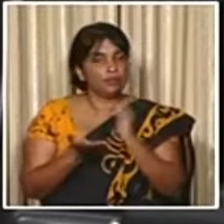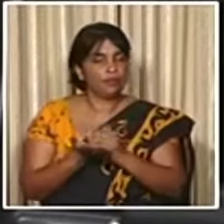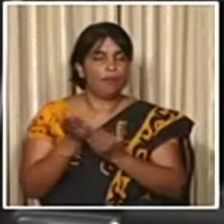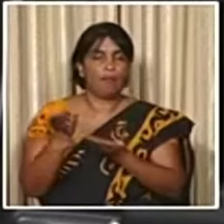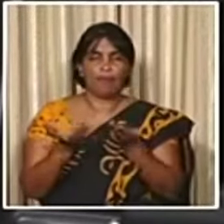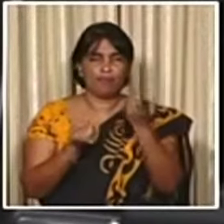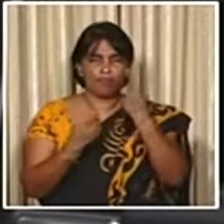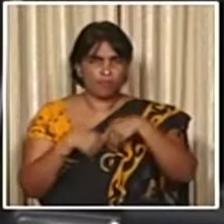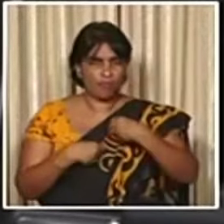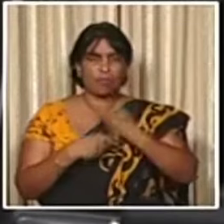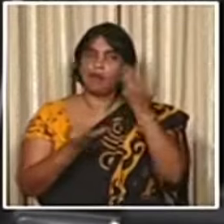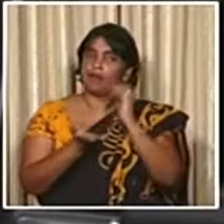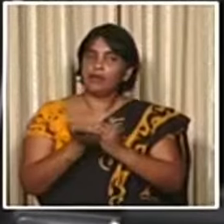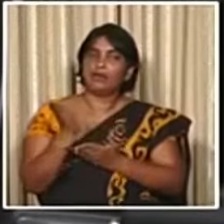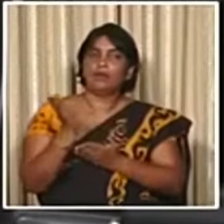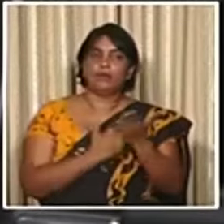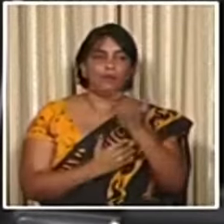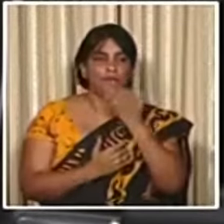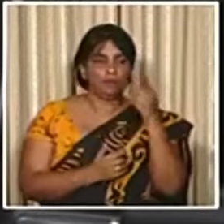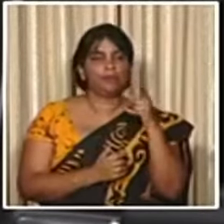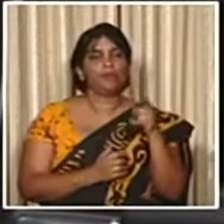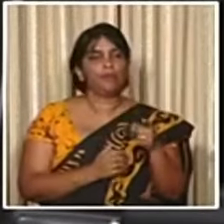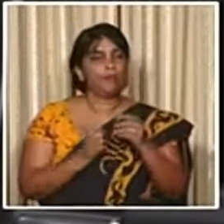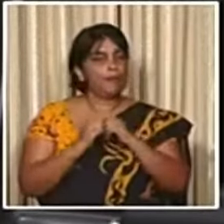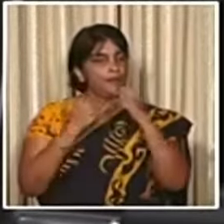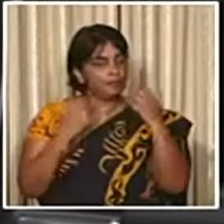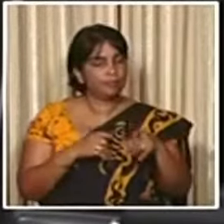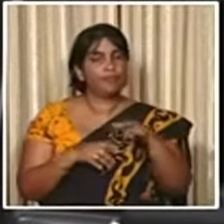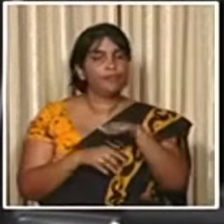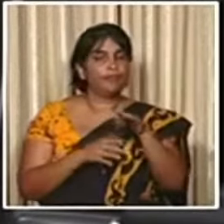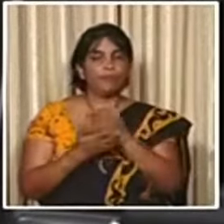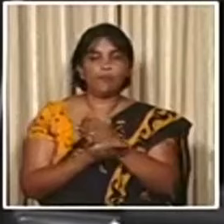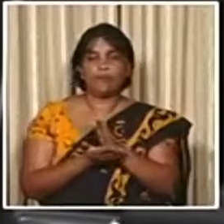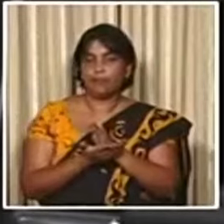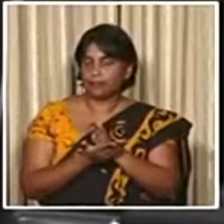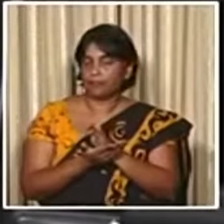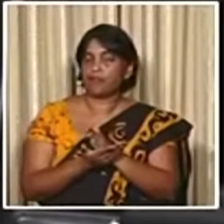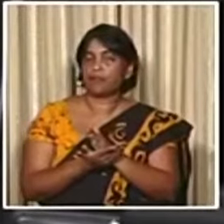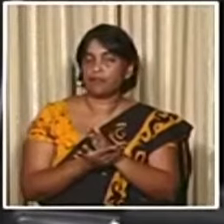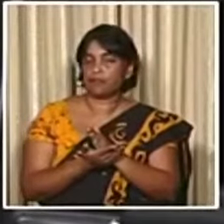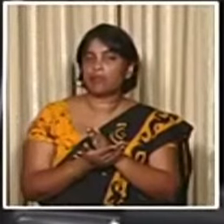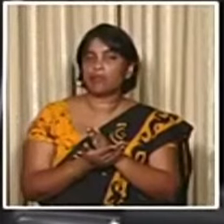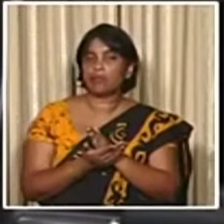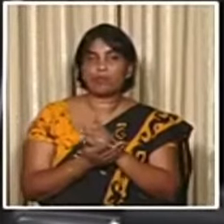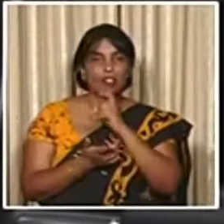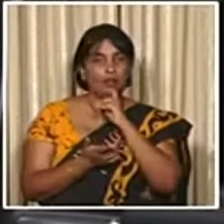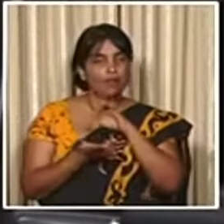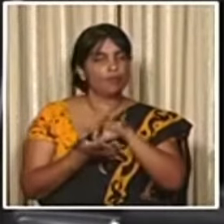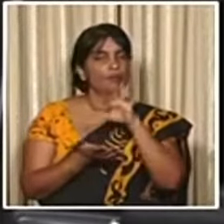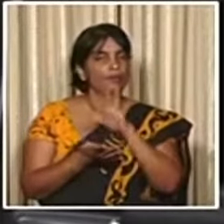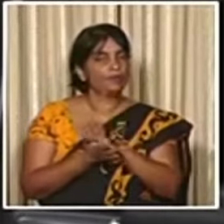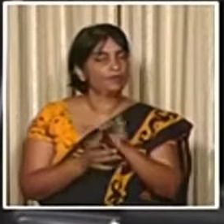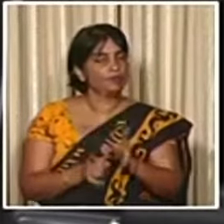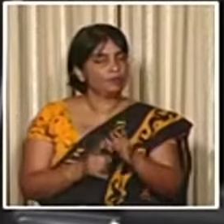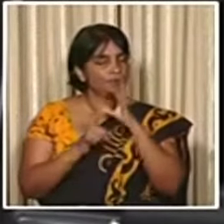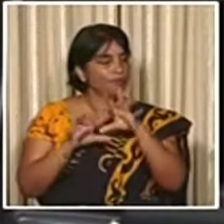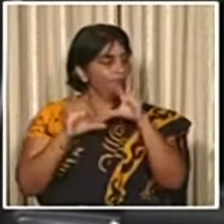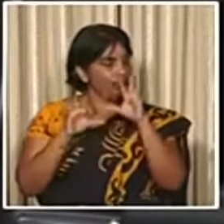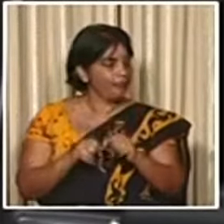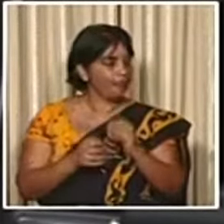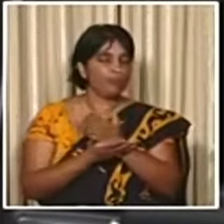පුළුවන්. ඒ අභියාචනයත් කරොත් ඒකත් ඉවරනාට පස්සේ ඉඩමේ කොටස් කරන්න බෙදුන් නඩු තීන්දුවට අනුව